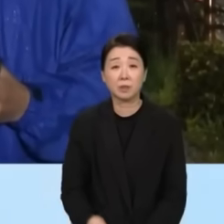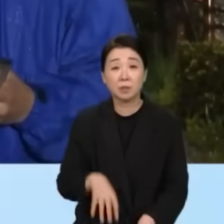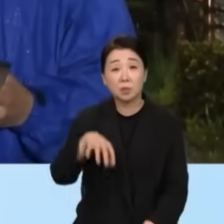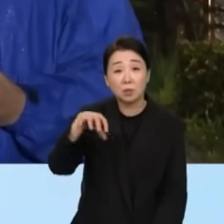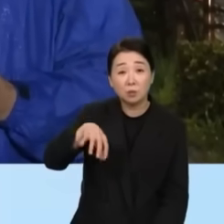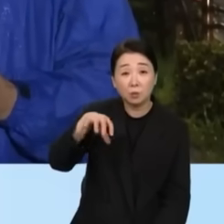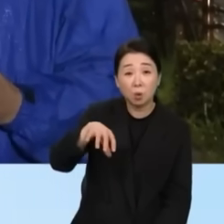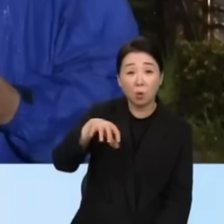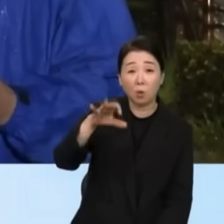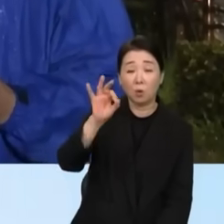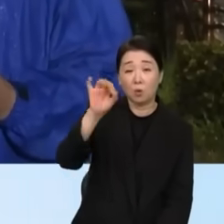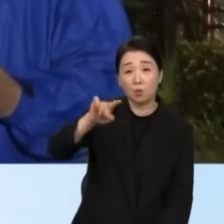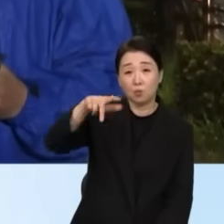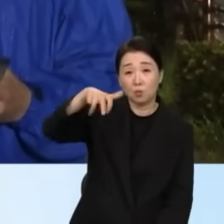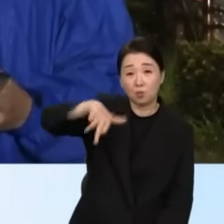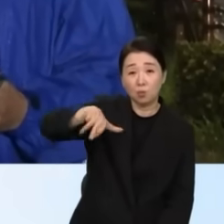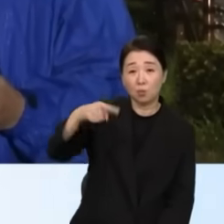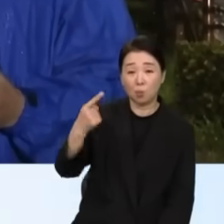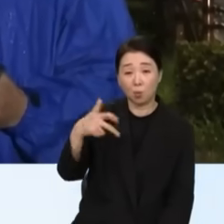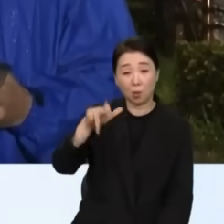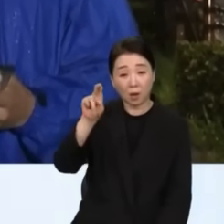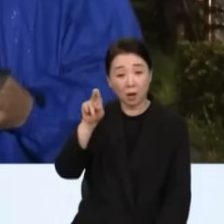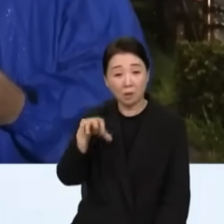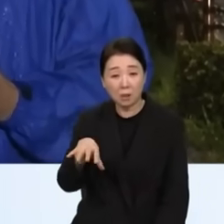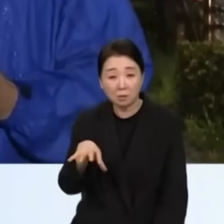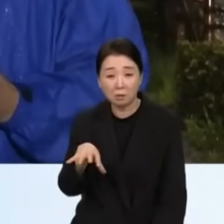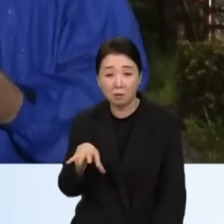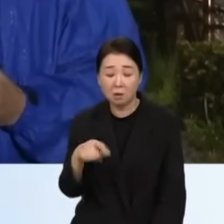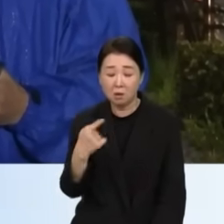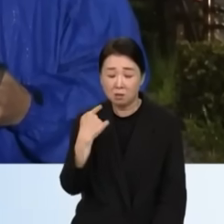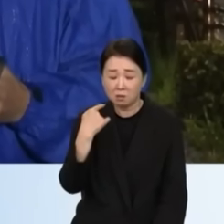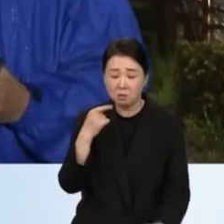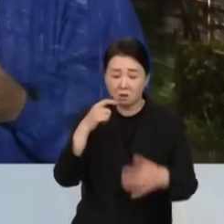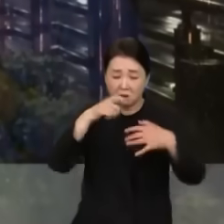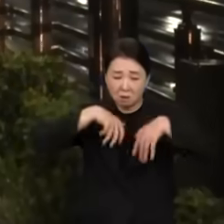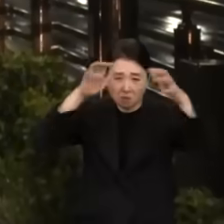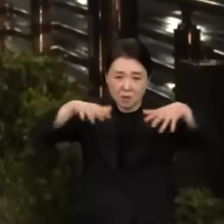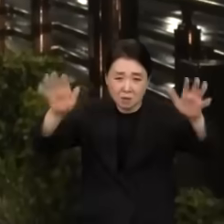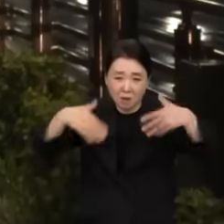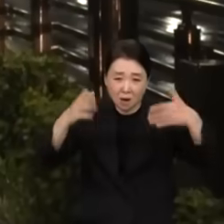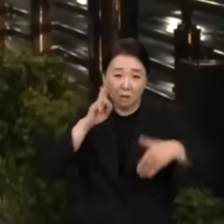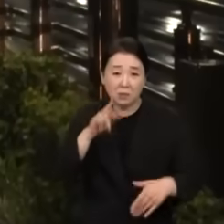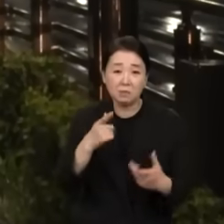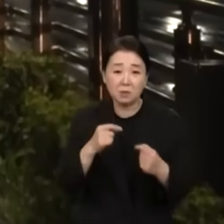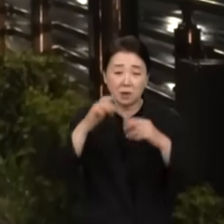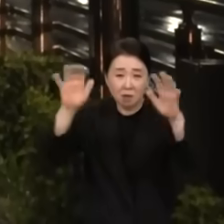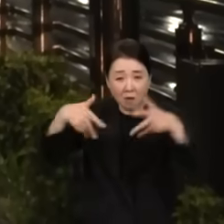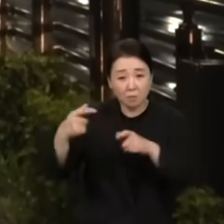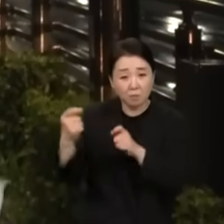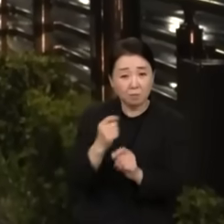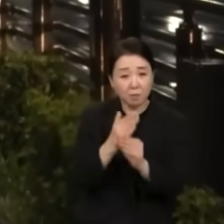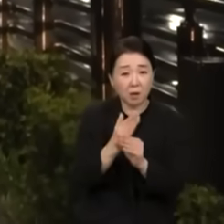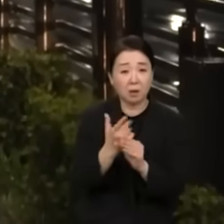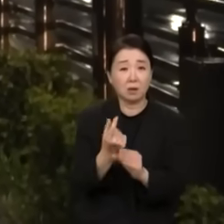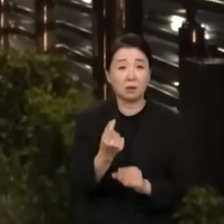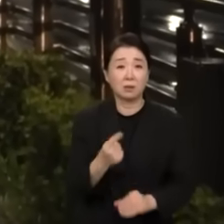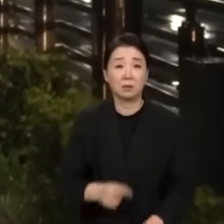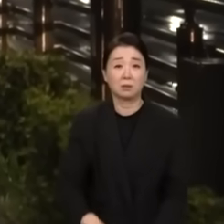곳이 후쿠오카일 텐데 지금 한눈에 봐도 비바람이 거세 보입니다. 태풍이 그쪽으로 다가오고 있는 상황인 거죠?